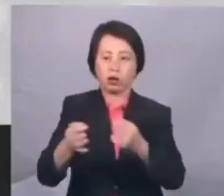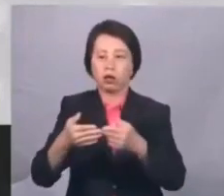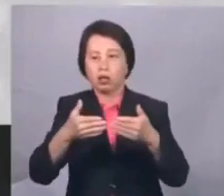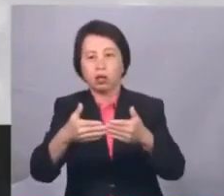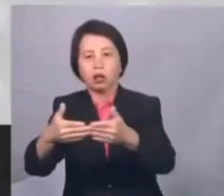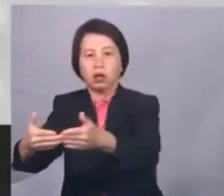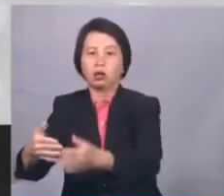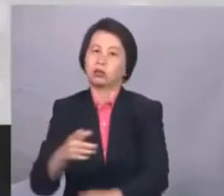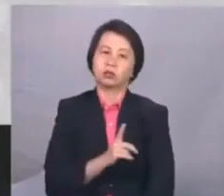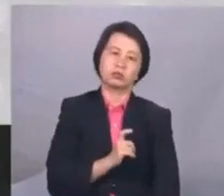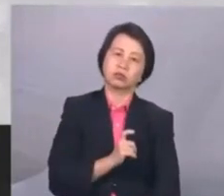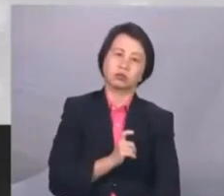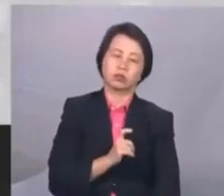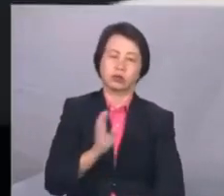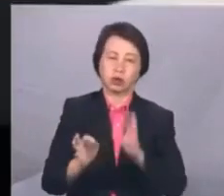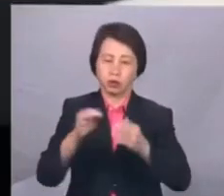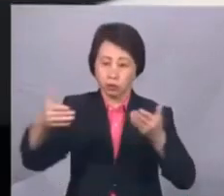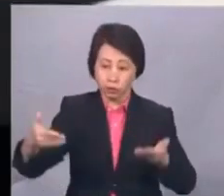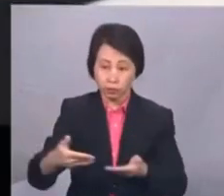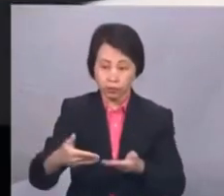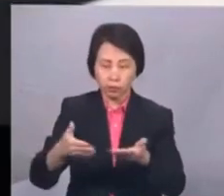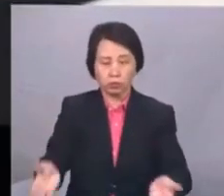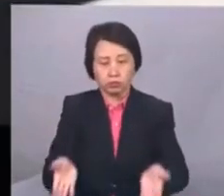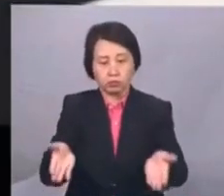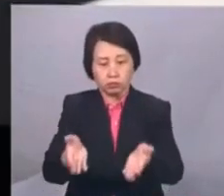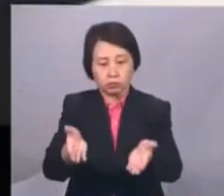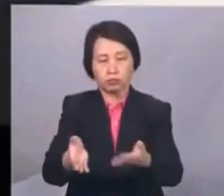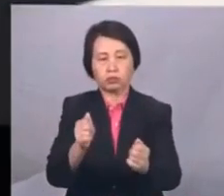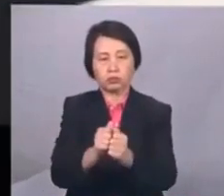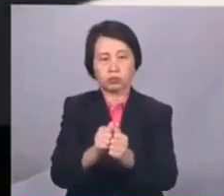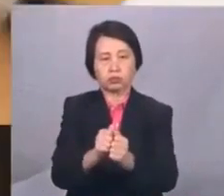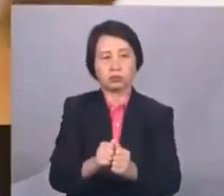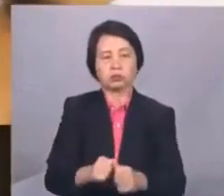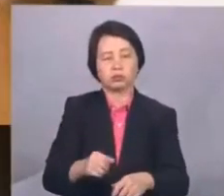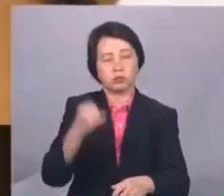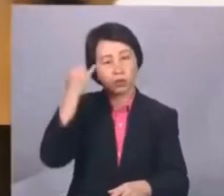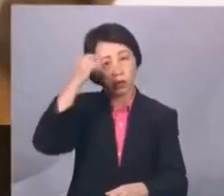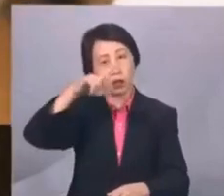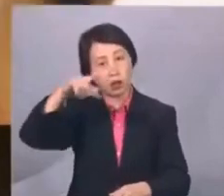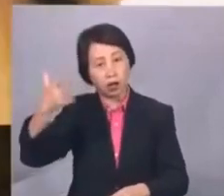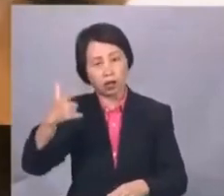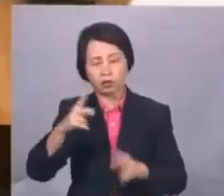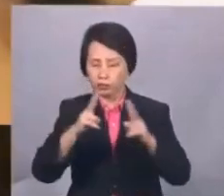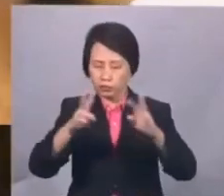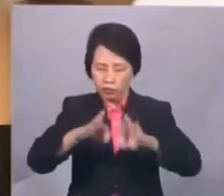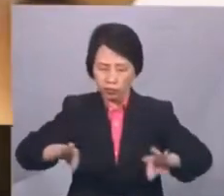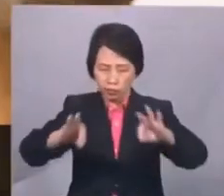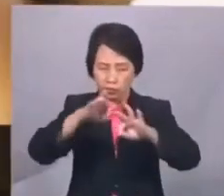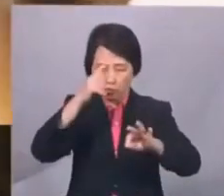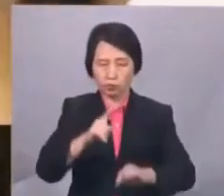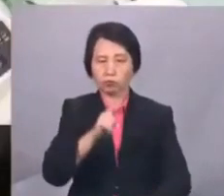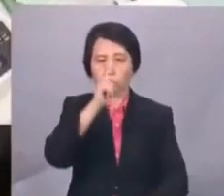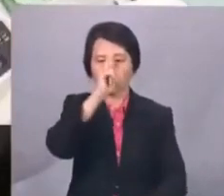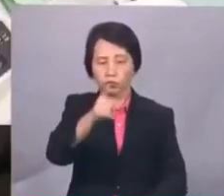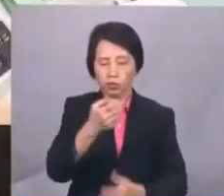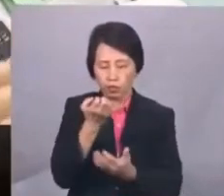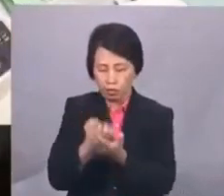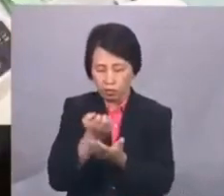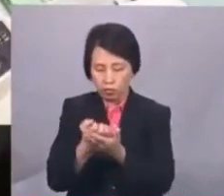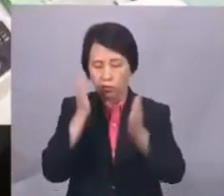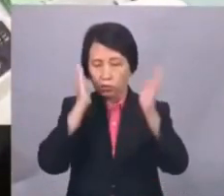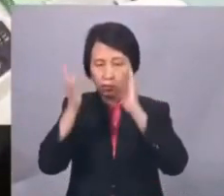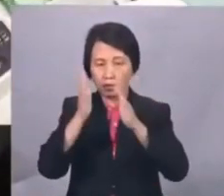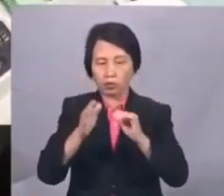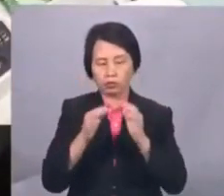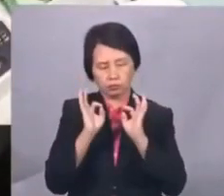berlarutan bagaimanapun pengenalan fesyen sangat ekonomi dan inisiatif lain amat penting bagi memastikan ekonomi